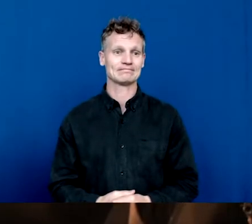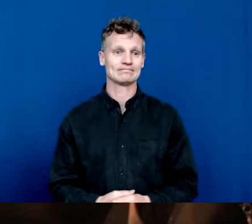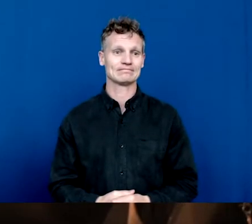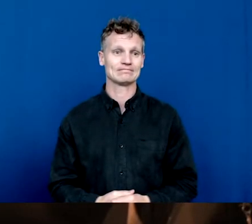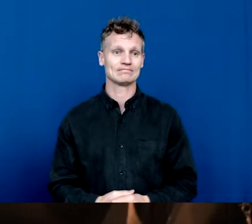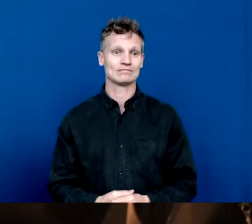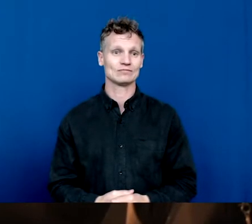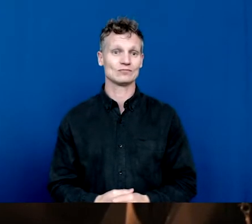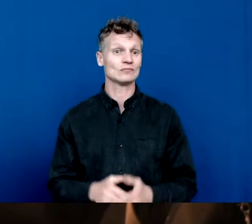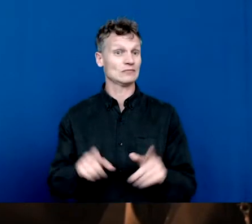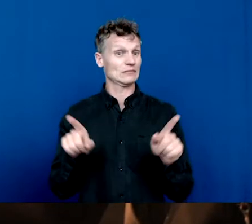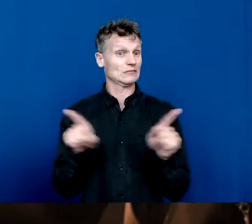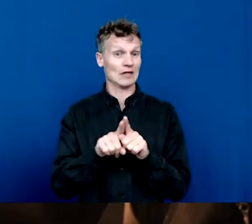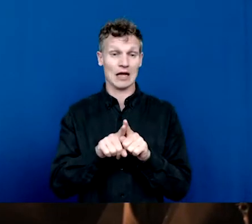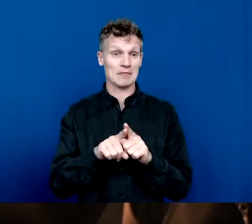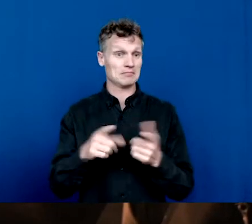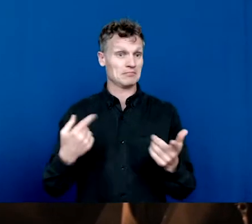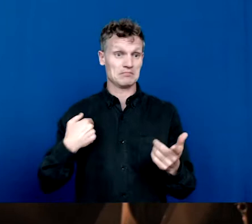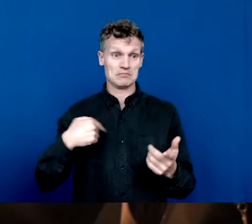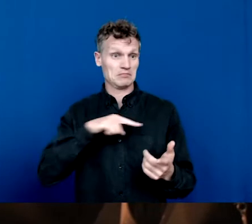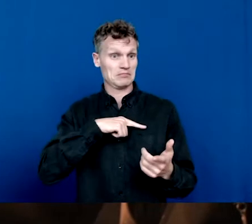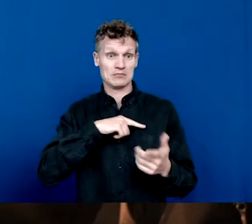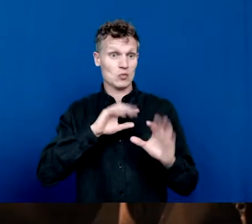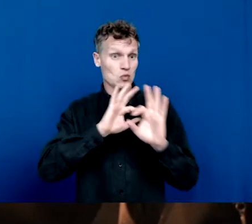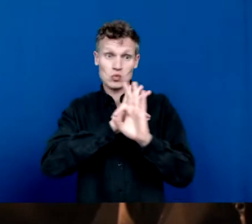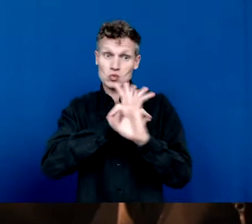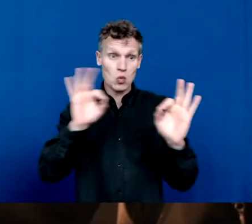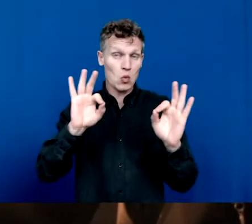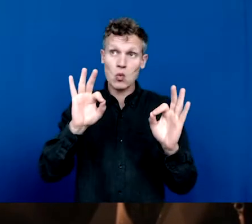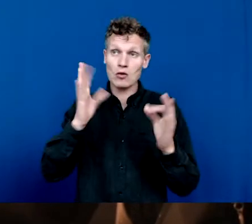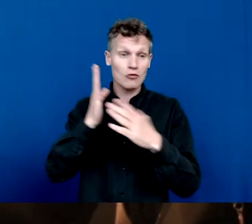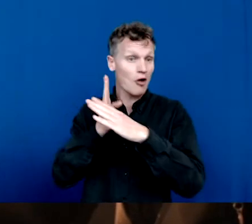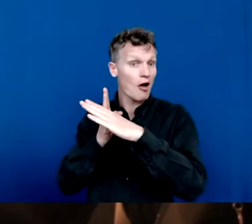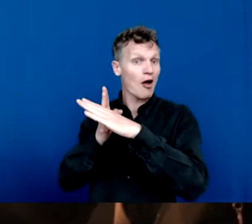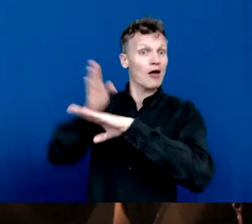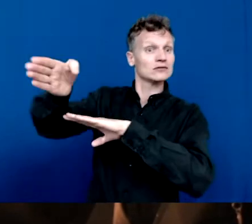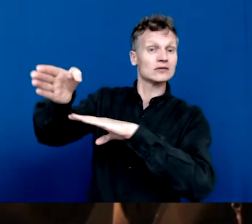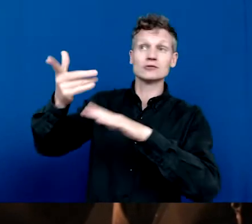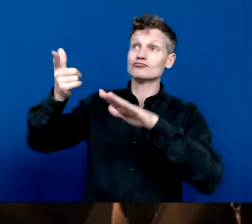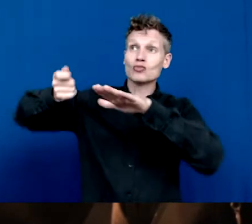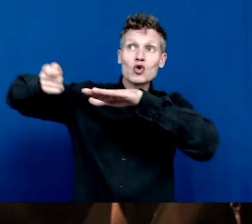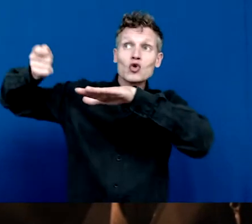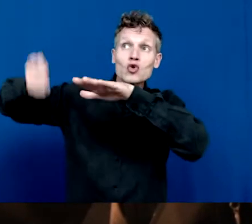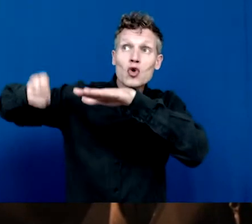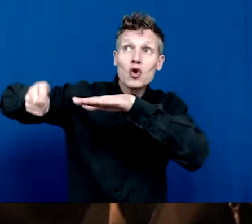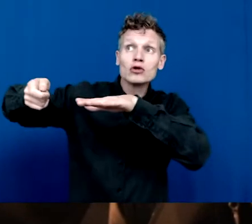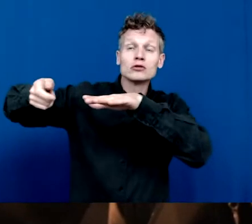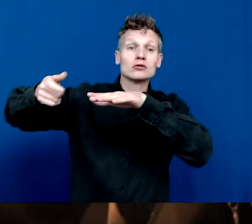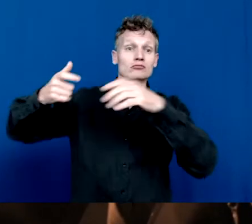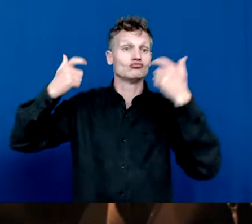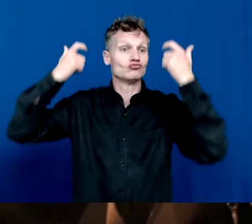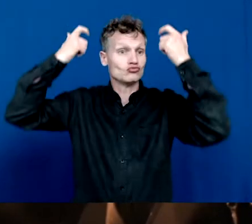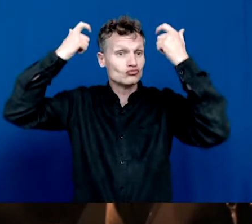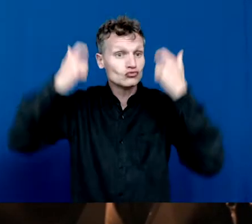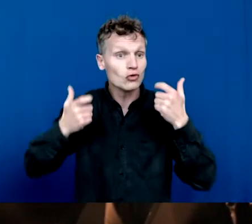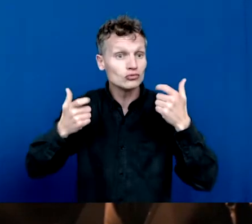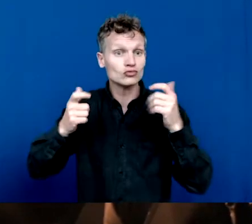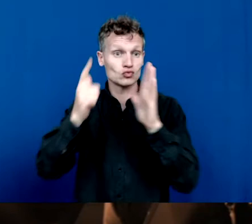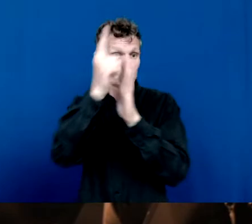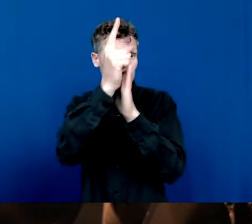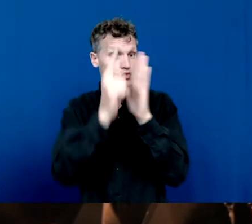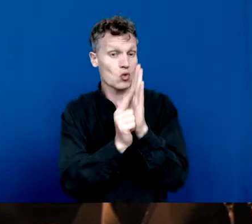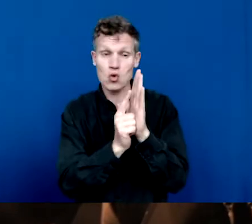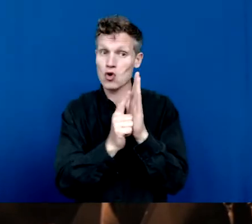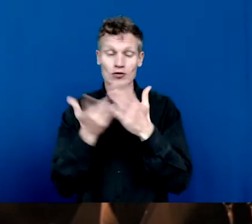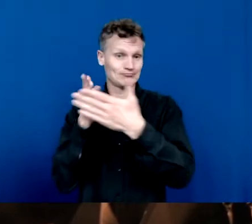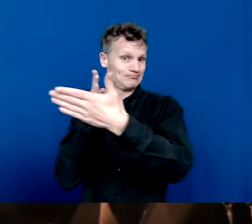Pour ces mêmes raisons, nous nous voyons souvent refuser l'accès à un traitement juste et équitable par